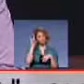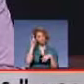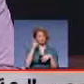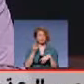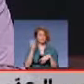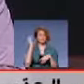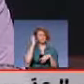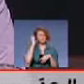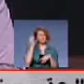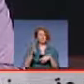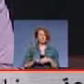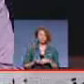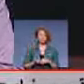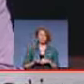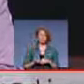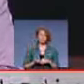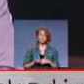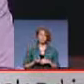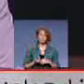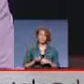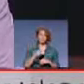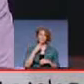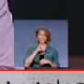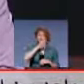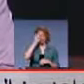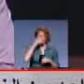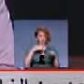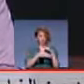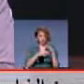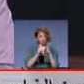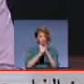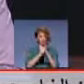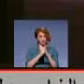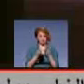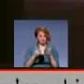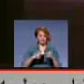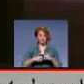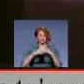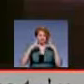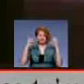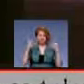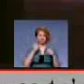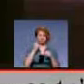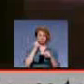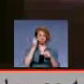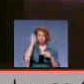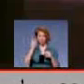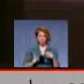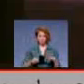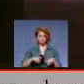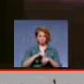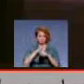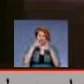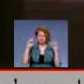جن مسهم، هل في جان في البيت، هل في حد عامل حاجة، الله أعلم. المهم نزلت